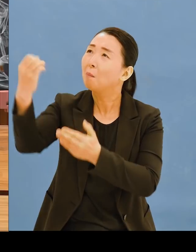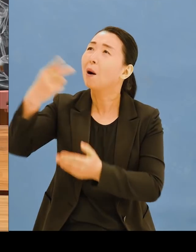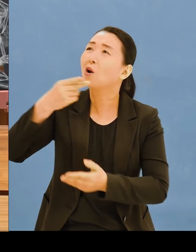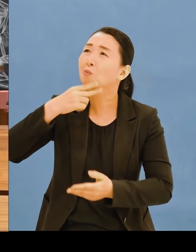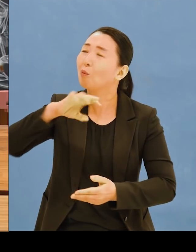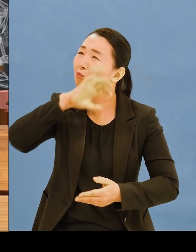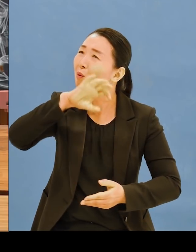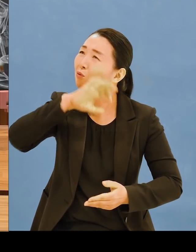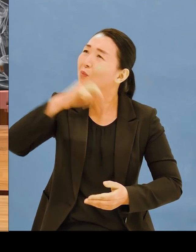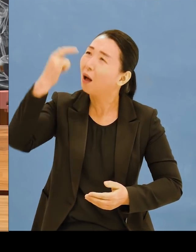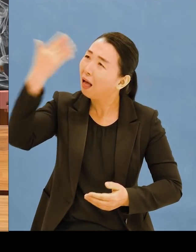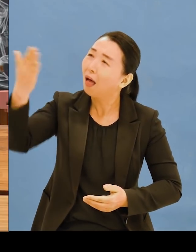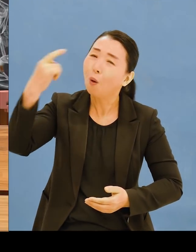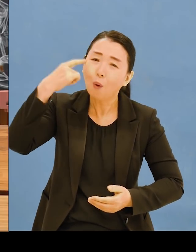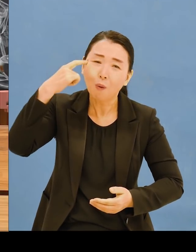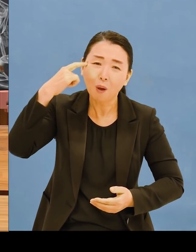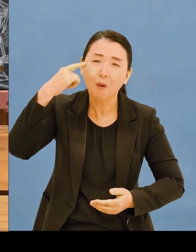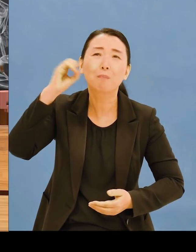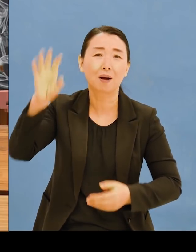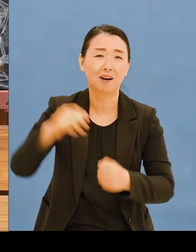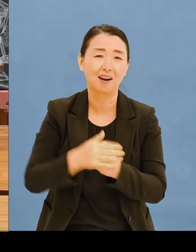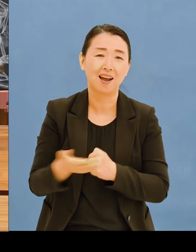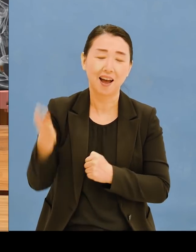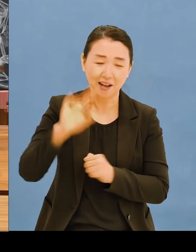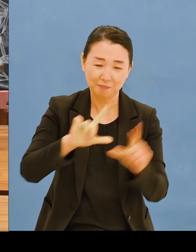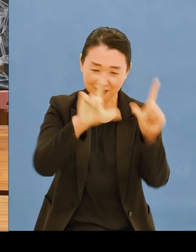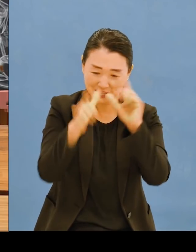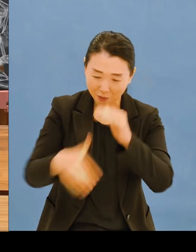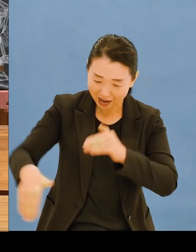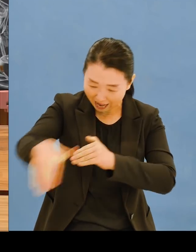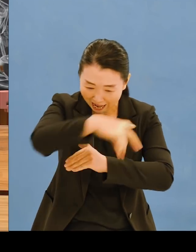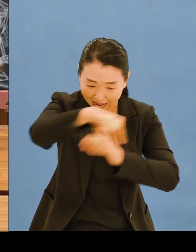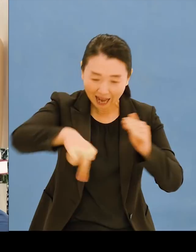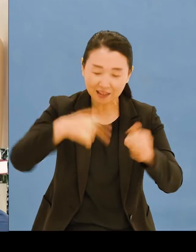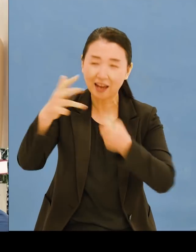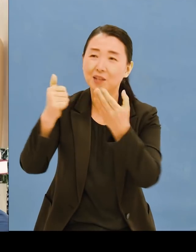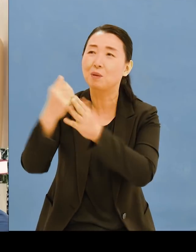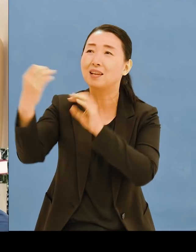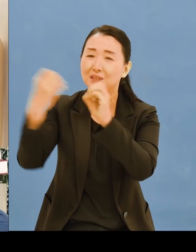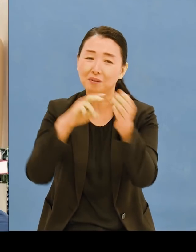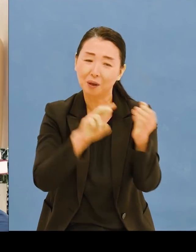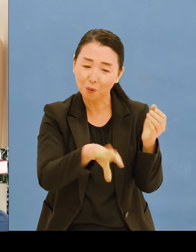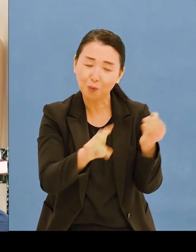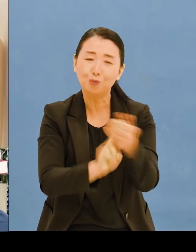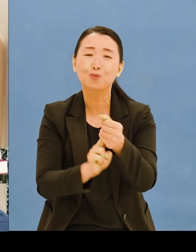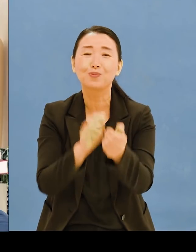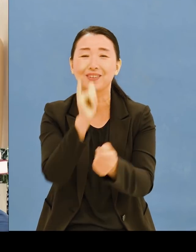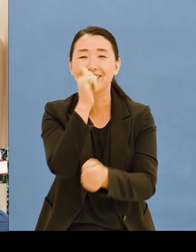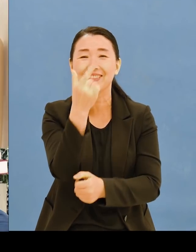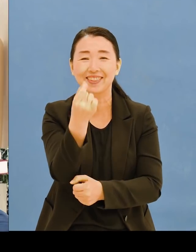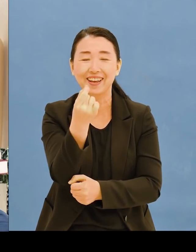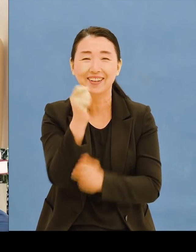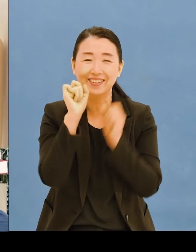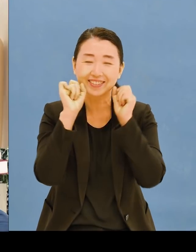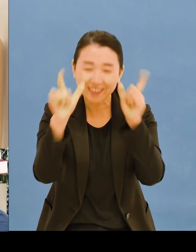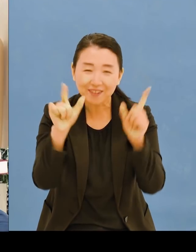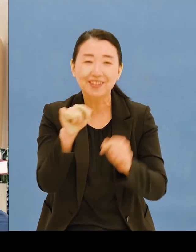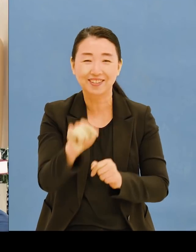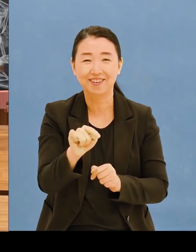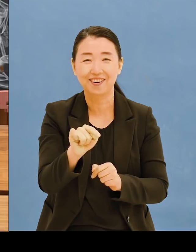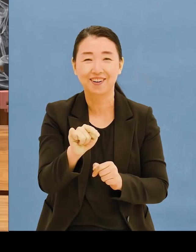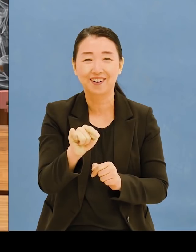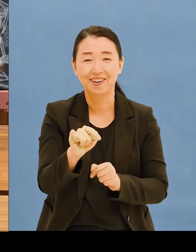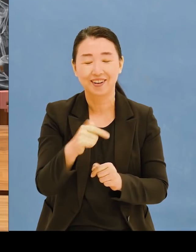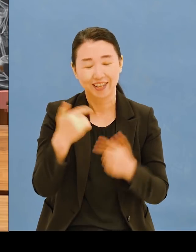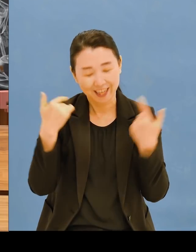우리가 외치고 있잖아요. 네, 네, 맞아요. 근데 내 생활 반경 안에 하나님의 정답이 다 곳곳에 숨어 네, 있다는 맞습니다. 거예요. 그것을 깨우치는 것이